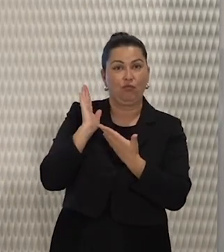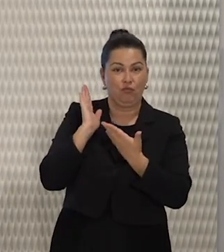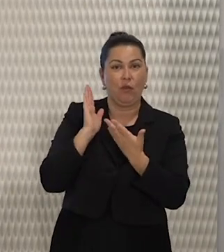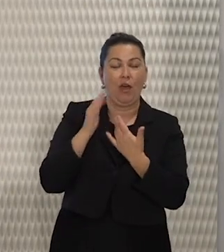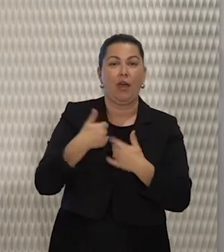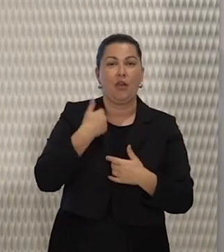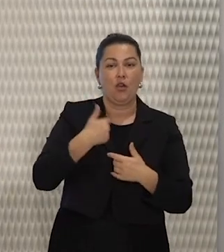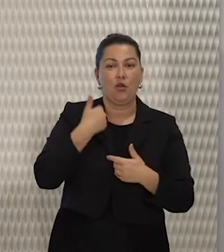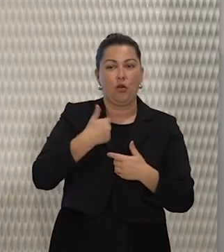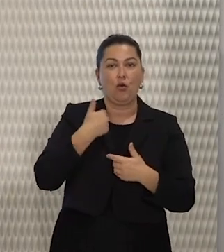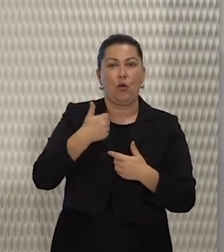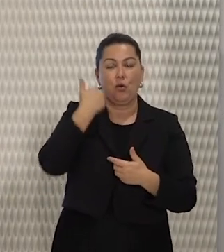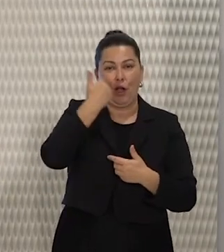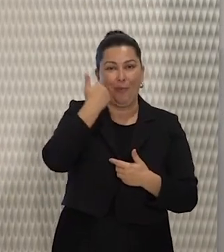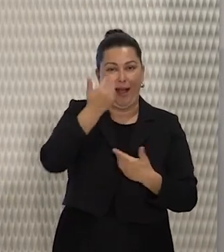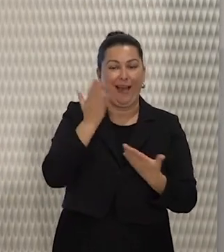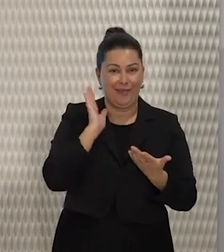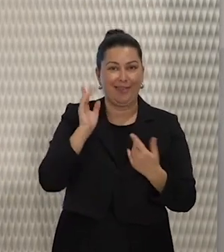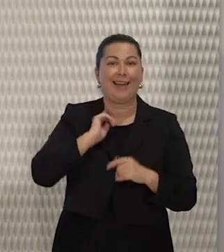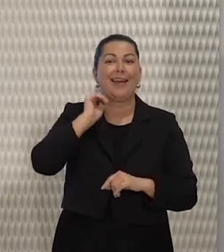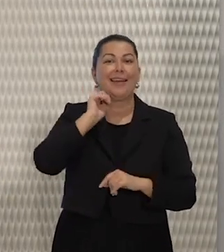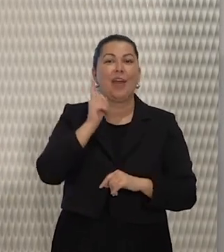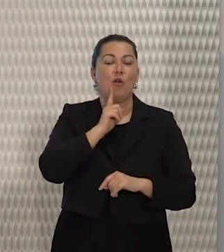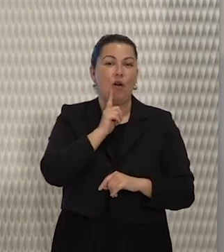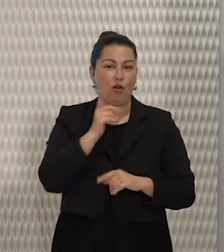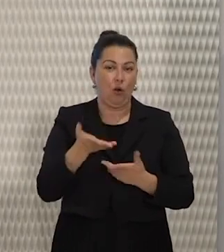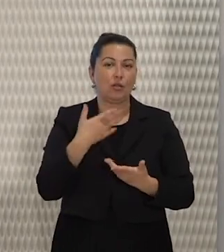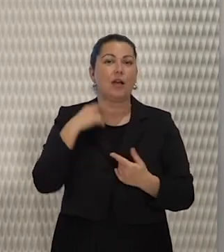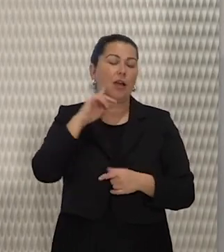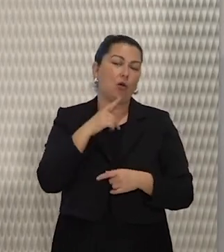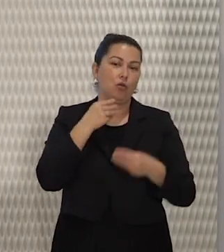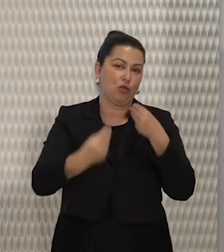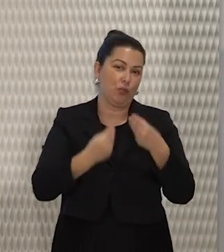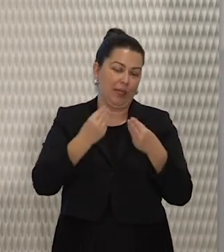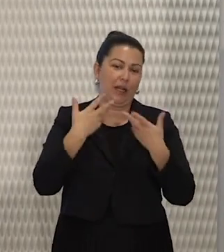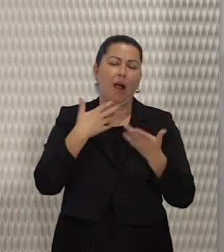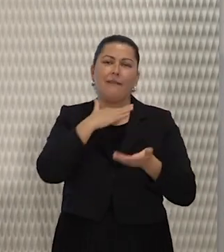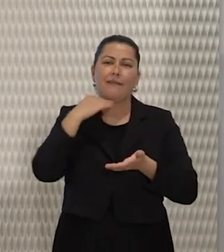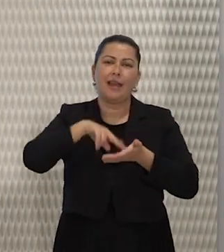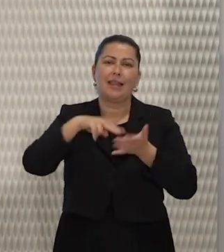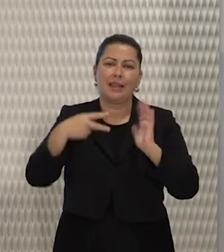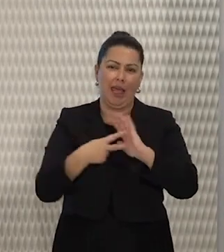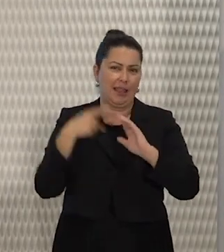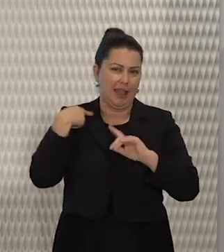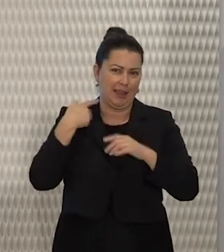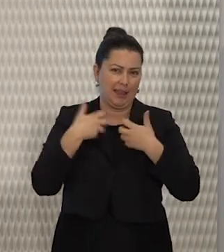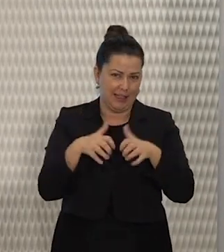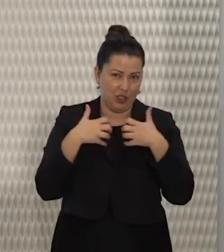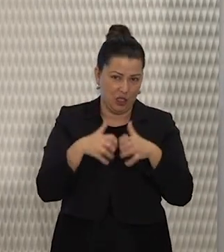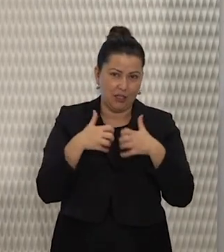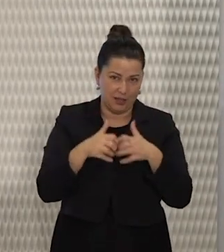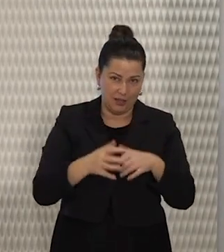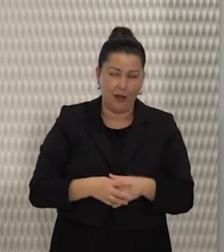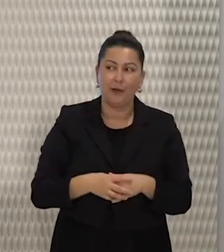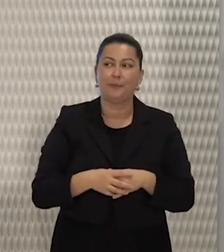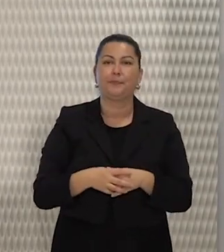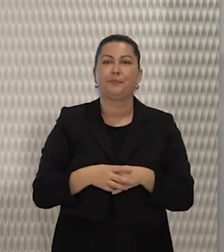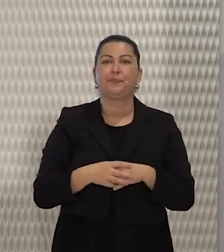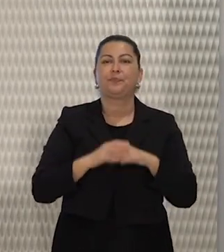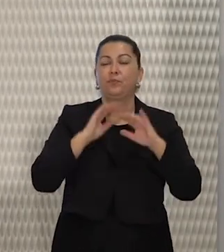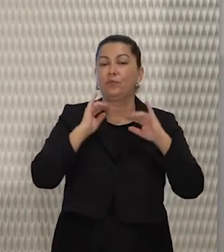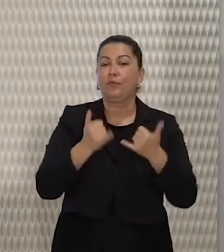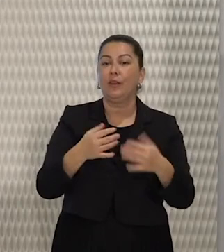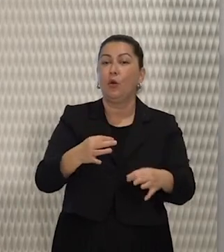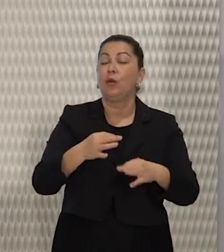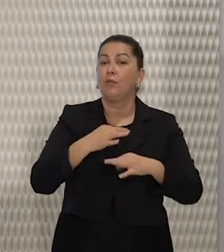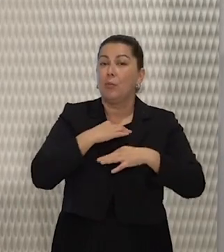Dieser junge Mann, hätte ich gesagt, dieser Mann hier, der gehörlos ist, eine Gehörlosen spielt. Es ist viel Technik in dieser Geschichte. Und was